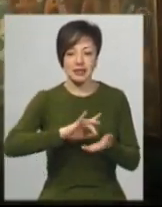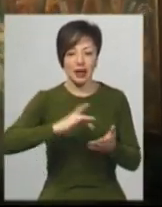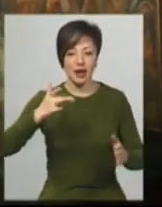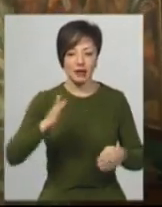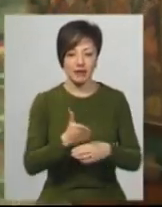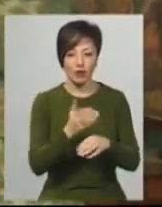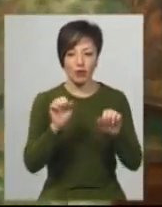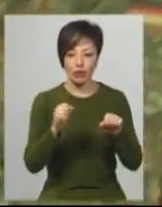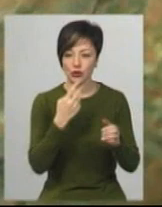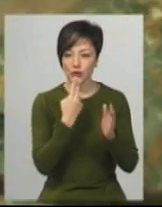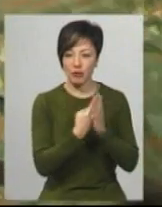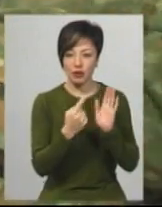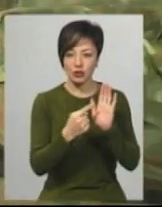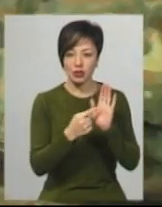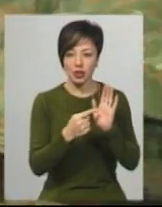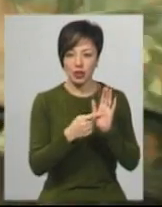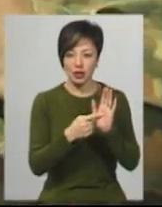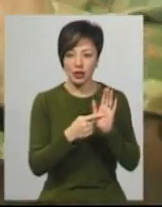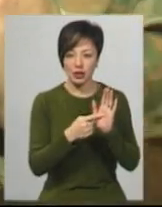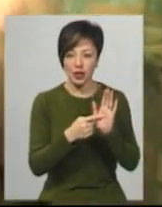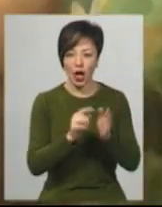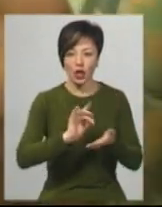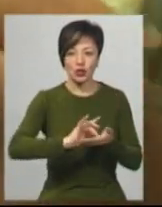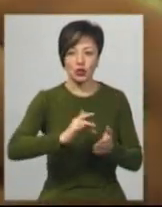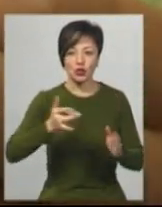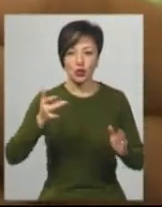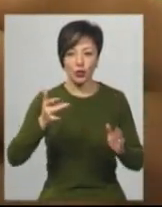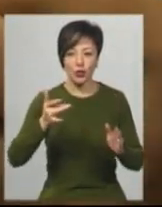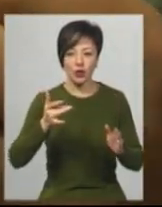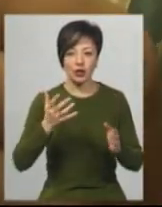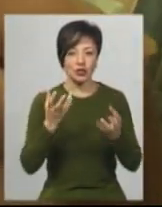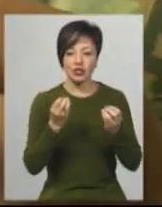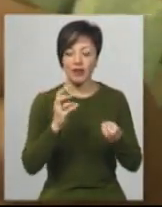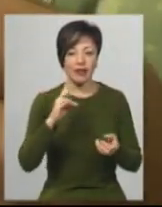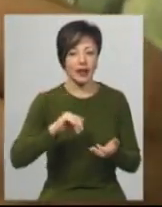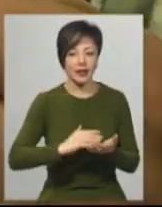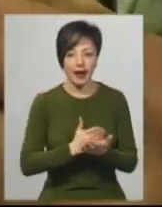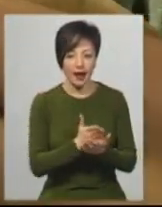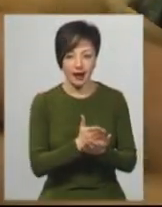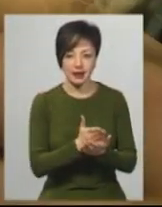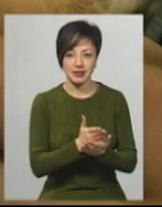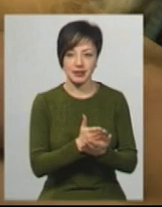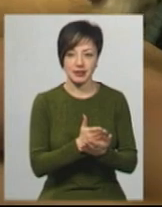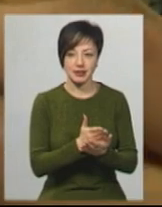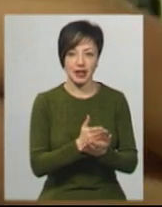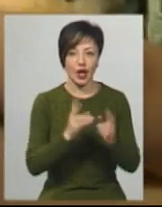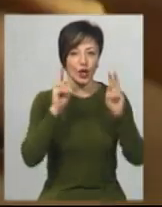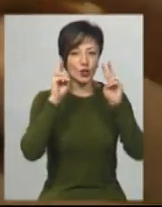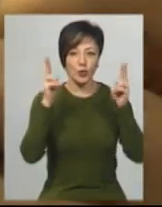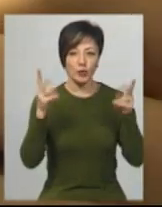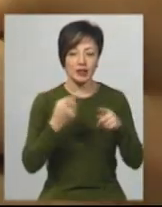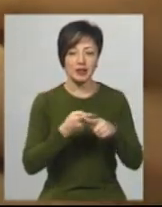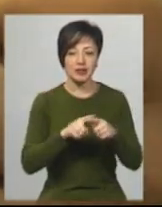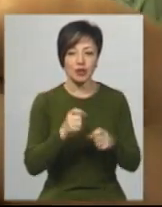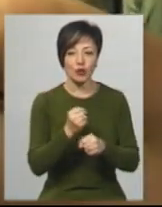бачити бульбашки такі, тобто скло так зване гутне, воно ще не дуже якісне. Не вміли